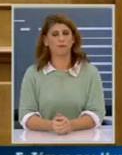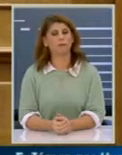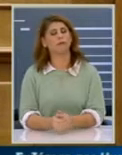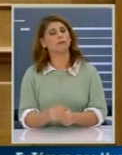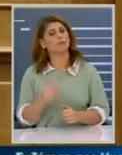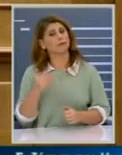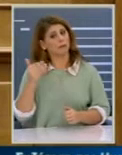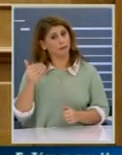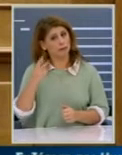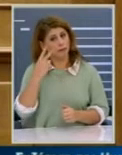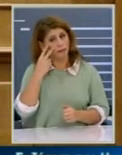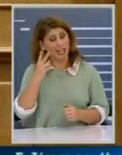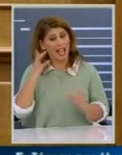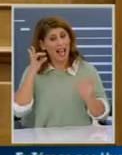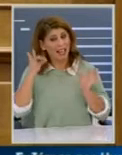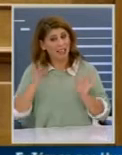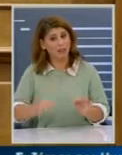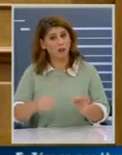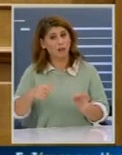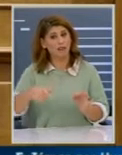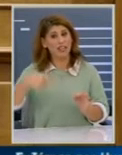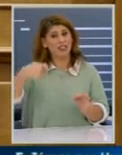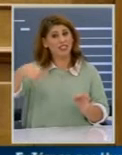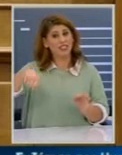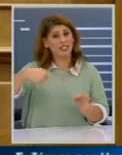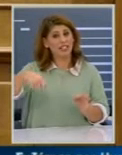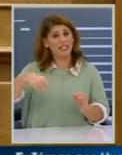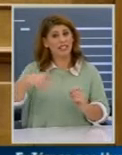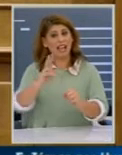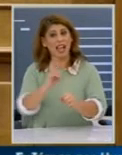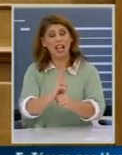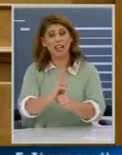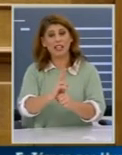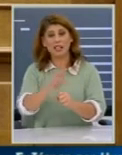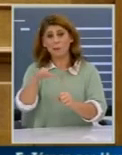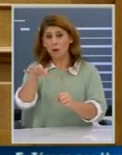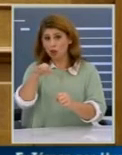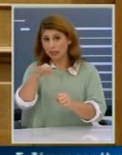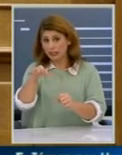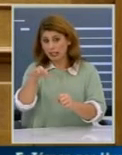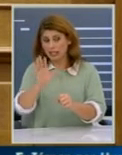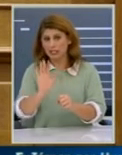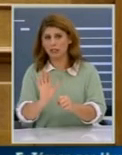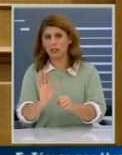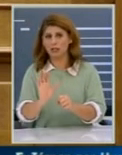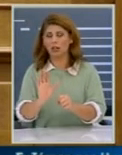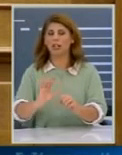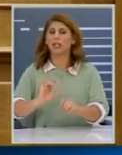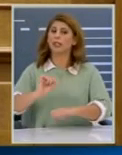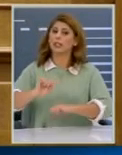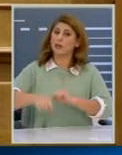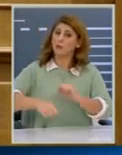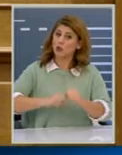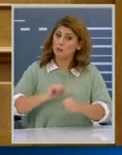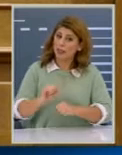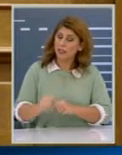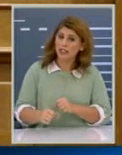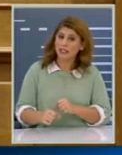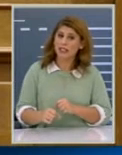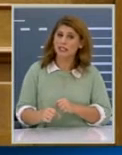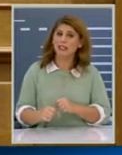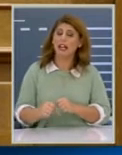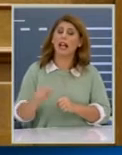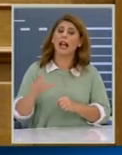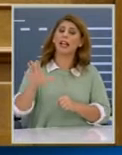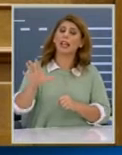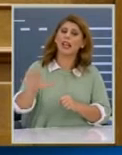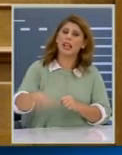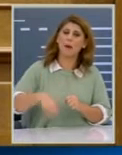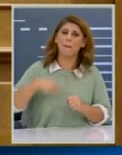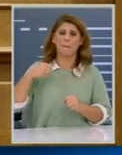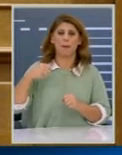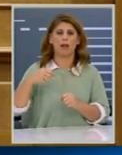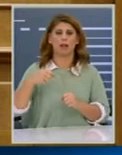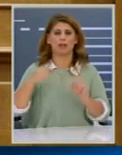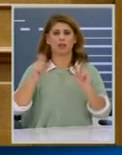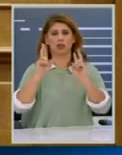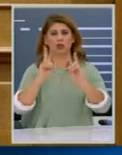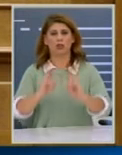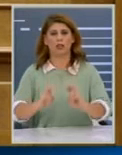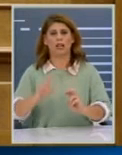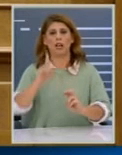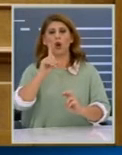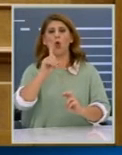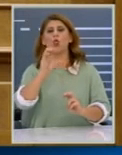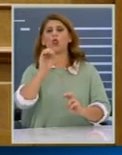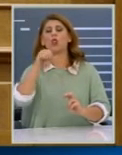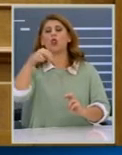ακριβώς αυτές τις δικαστικές εκκρεμότητες για να επιχειρήσετε να πάρετε τον έλεγχο του